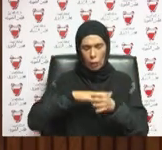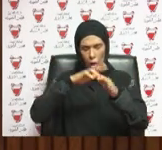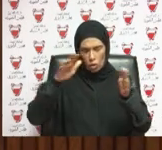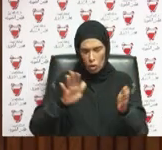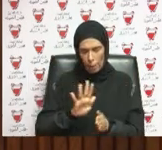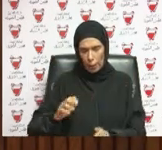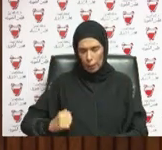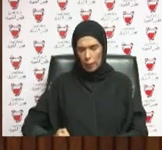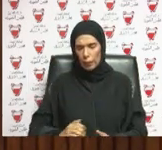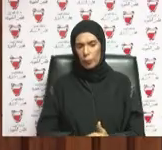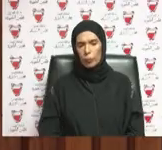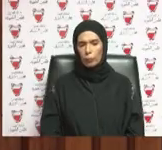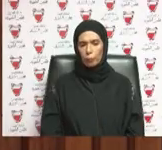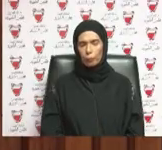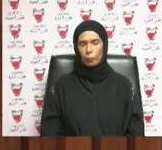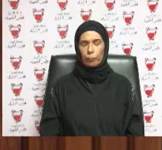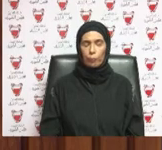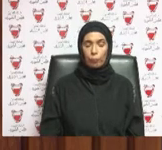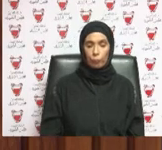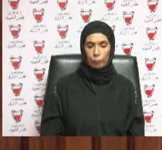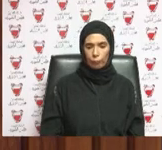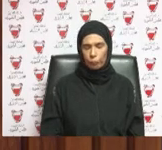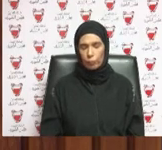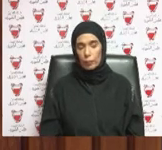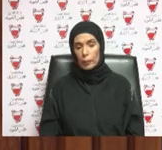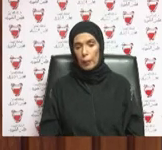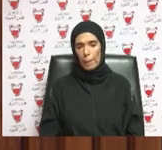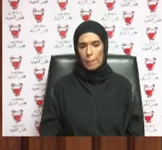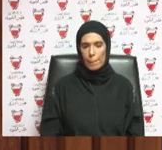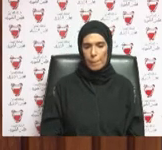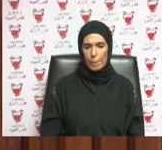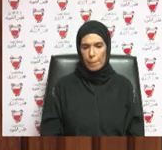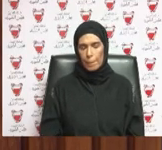والسلام عليكم ورحمة الله وبركاته. شكرا جزيلا.